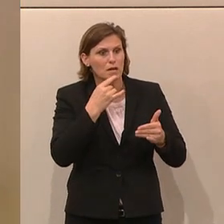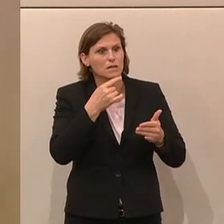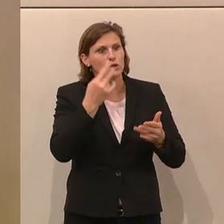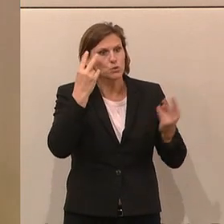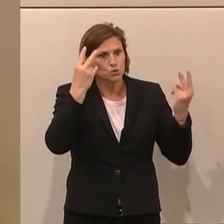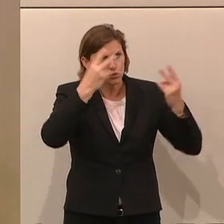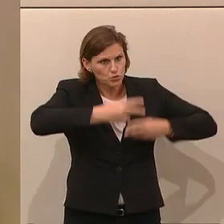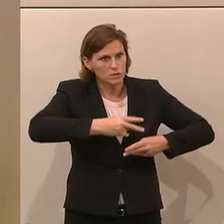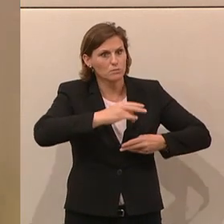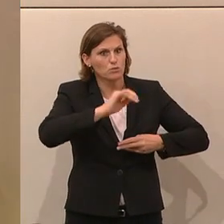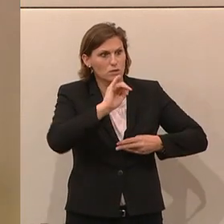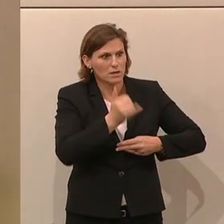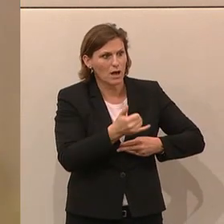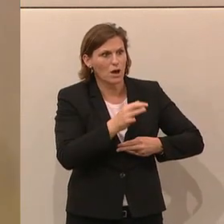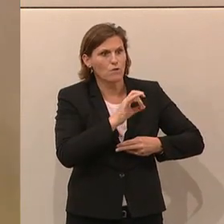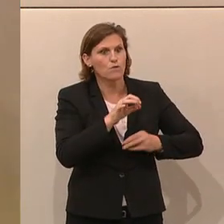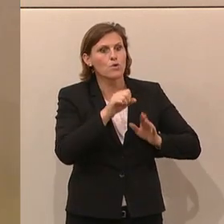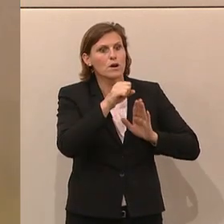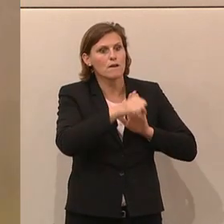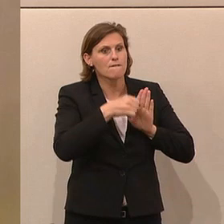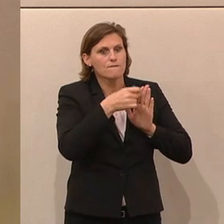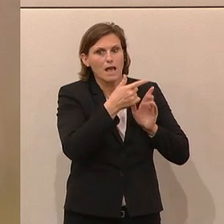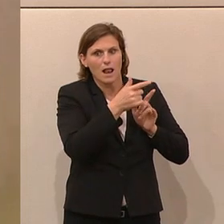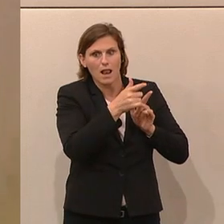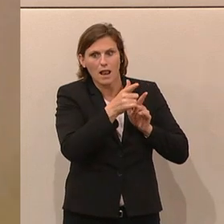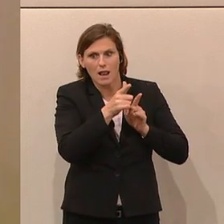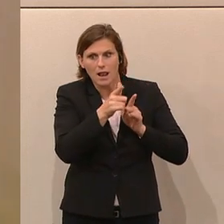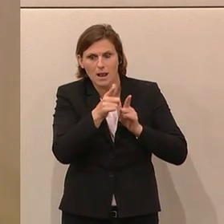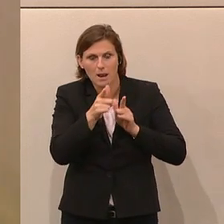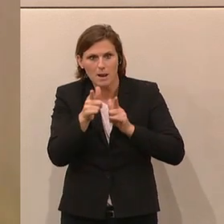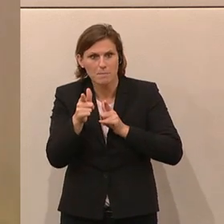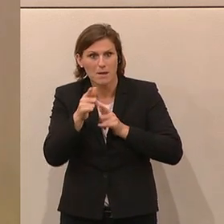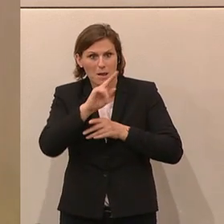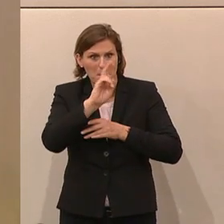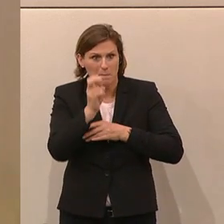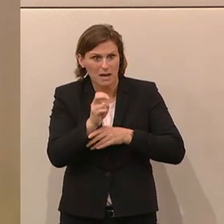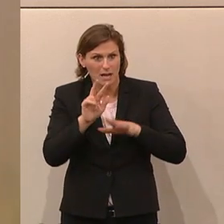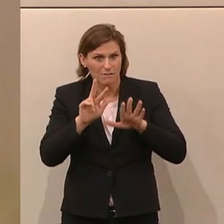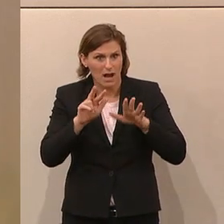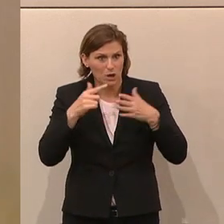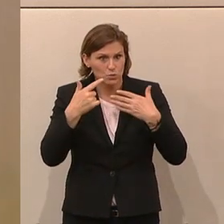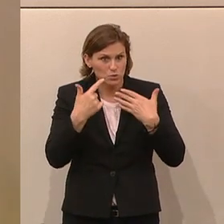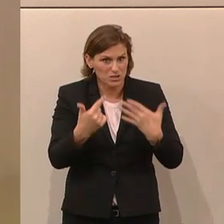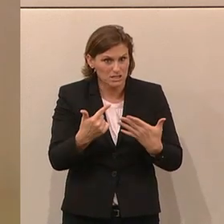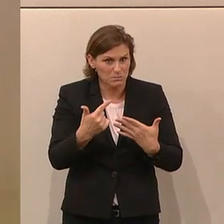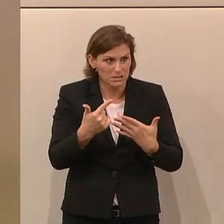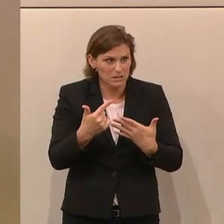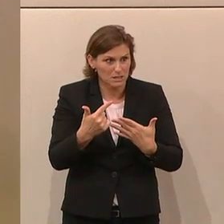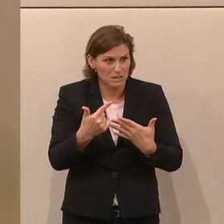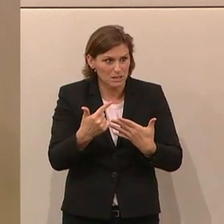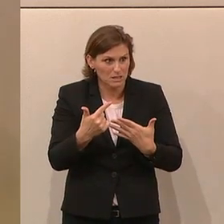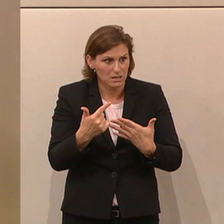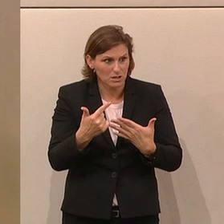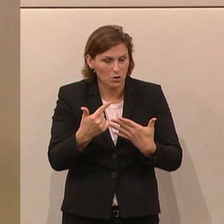Zustimmung vorgelegen für die Filmaufnahmen, als ob das nach § 78 Urheberrechtsgesetz von